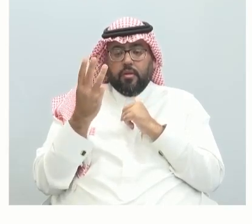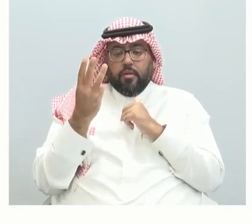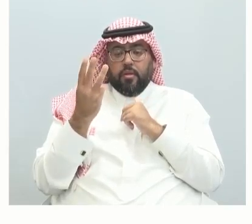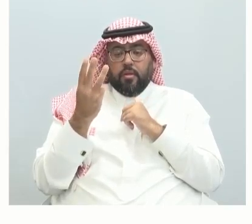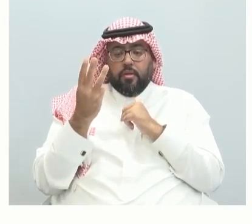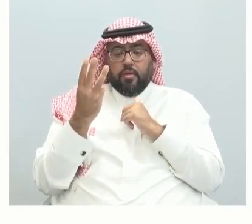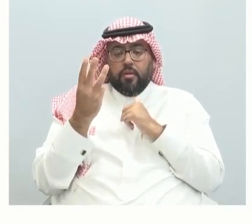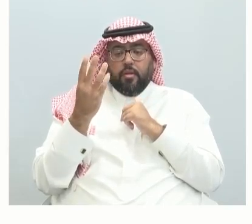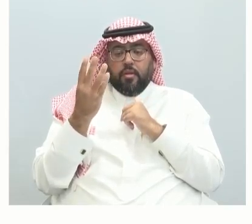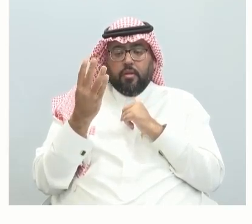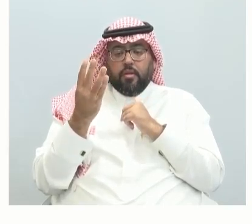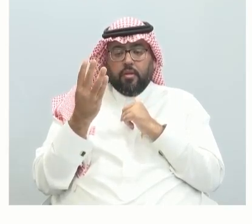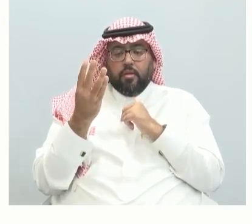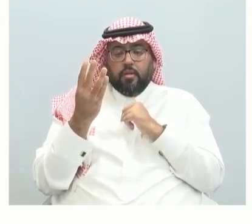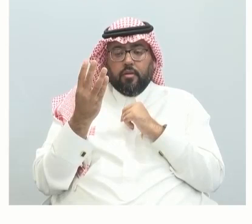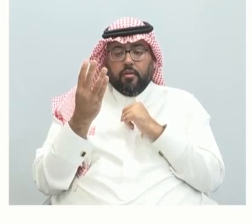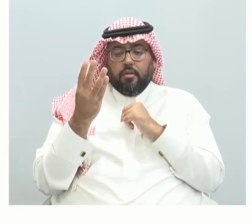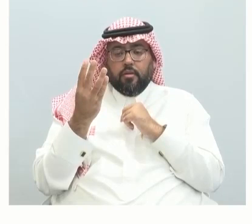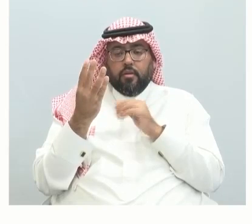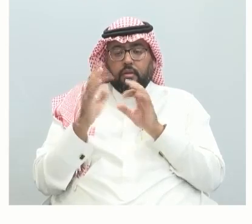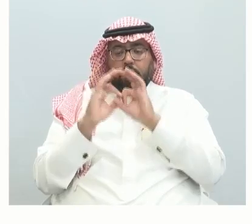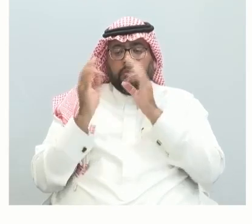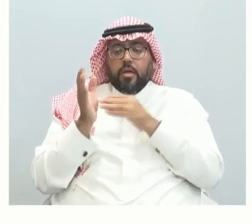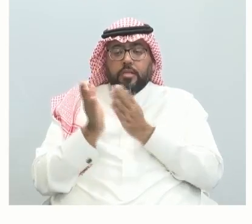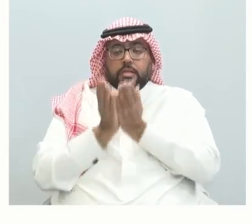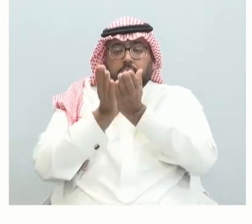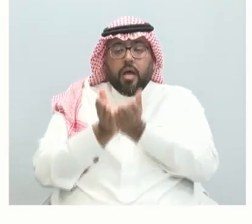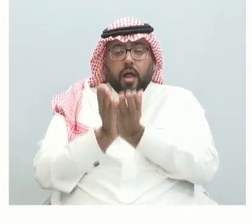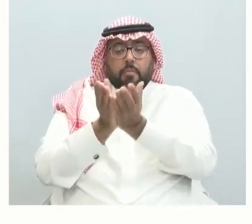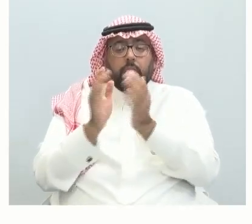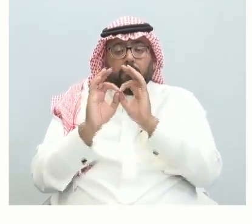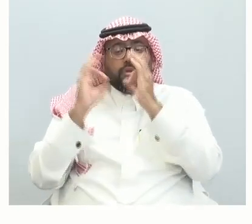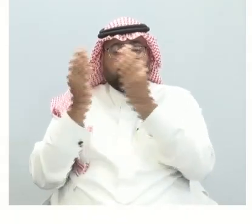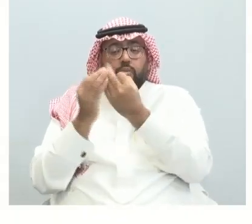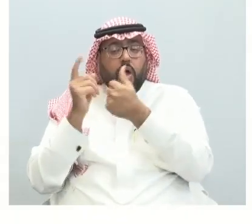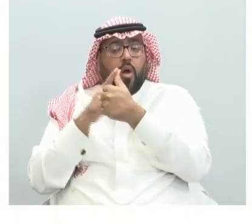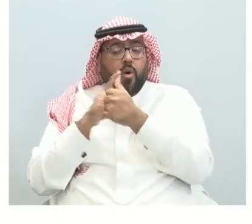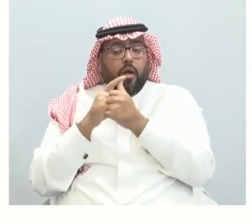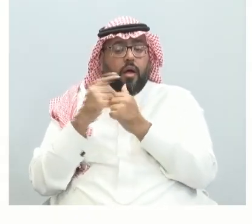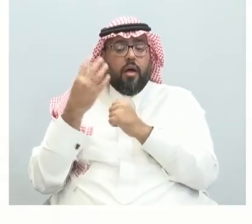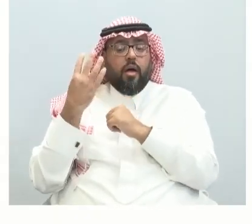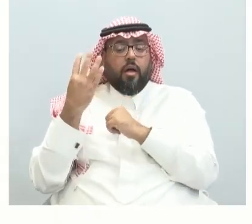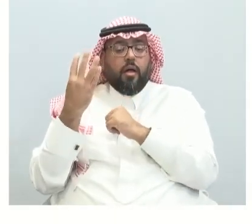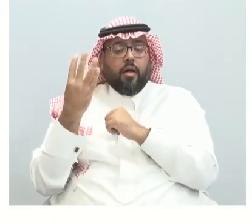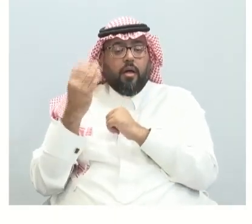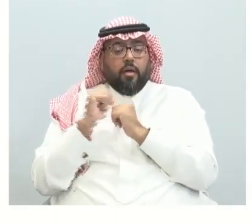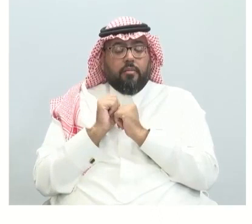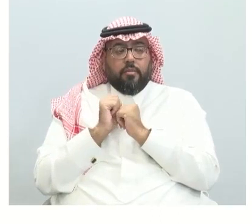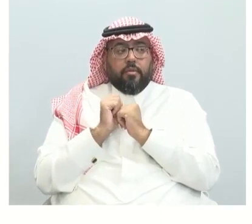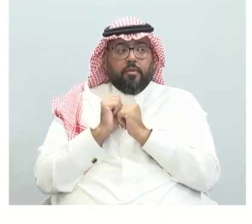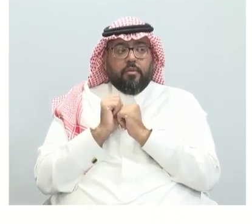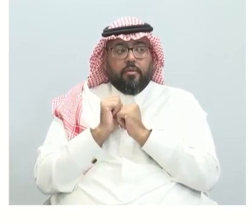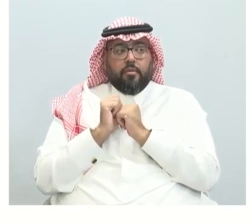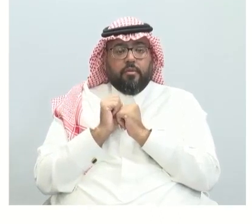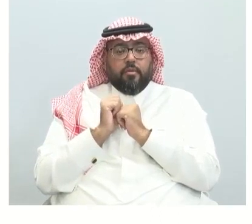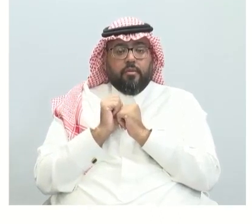ثلاثه اربعه اذا كان في المجموعه الاولى احسنتم اربعه قوارب